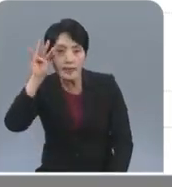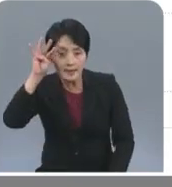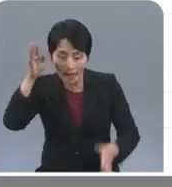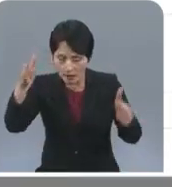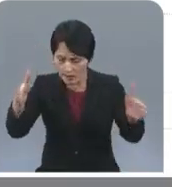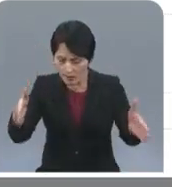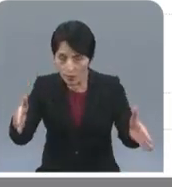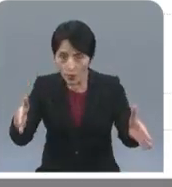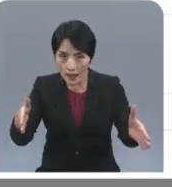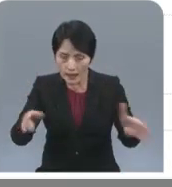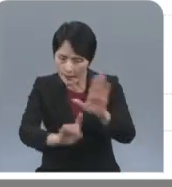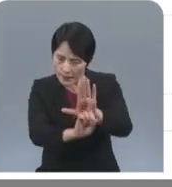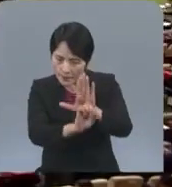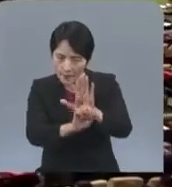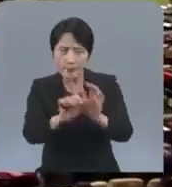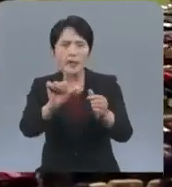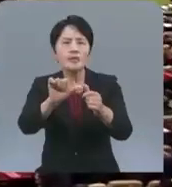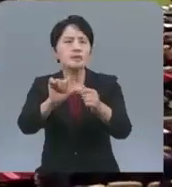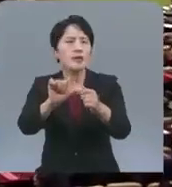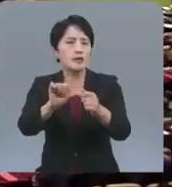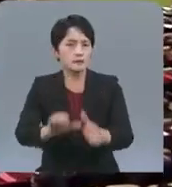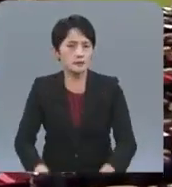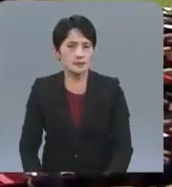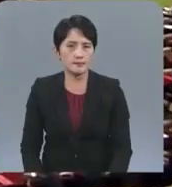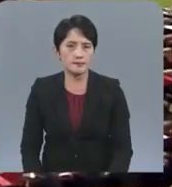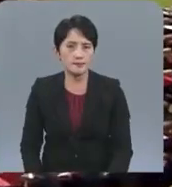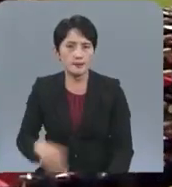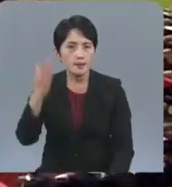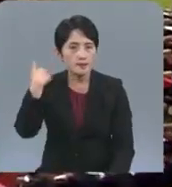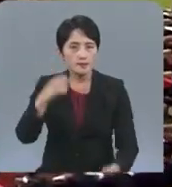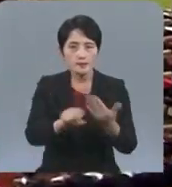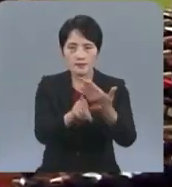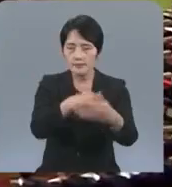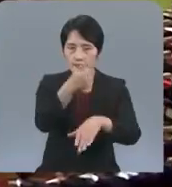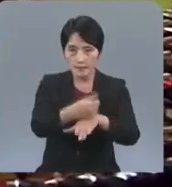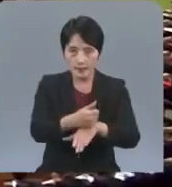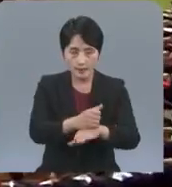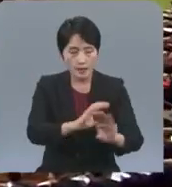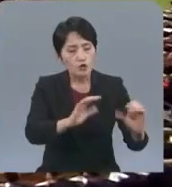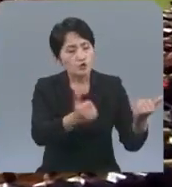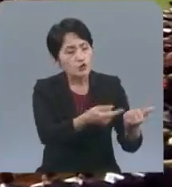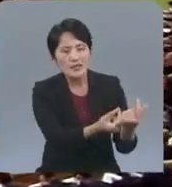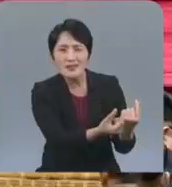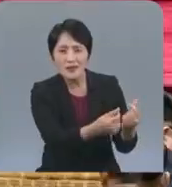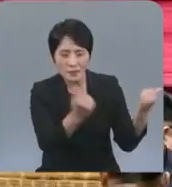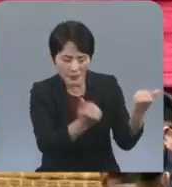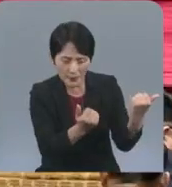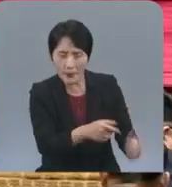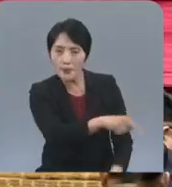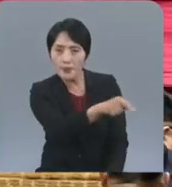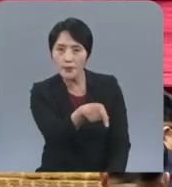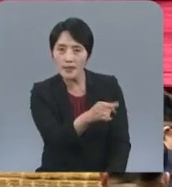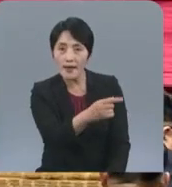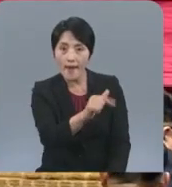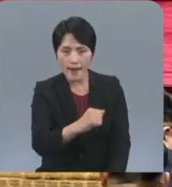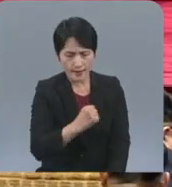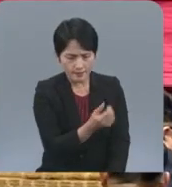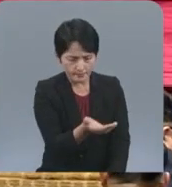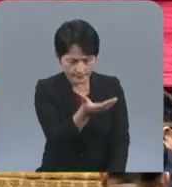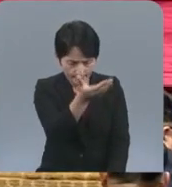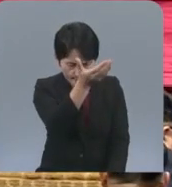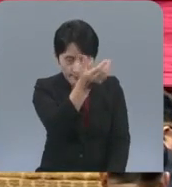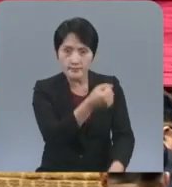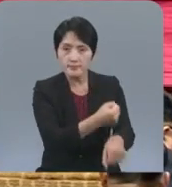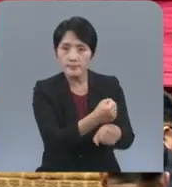ядерную эскалацию об этом говорится в заявлении представители Министерства обороны Северной Кореи опубликованном